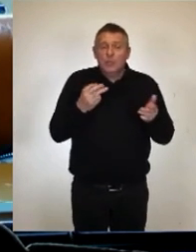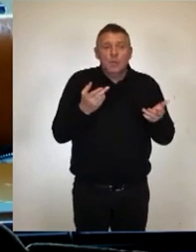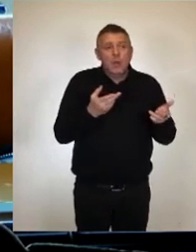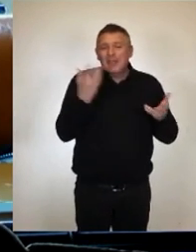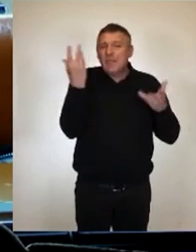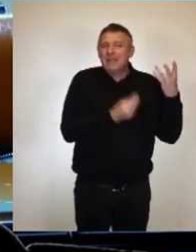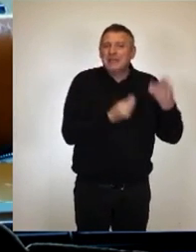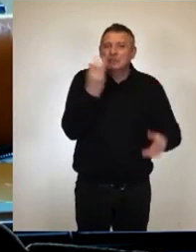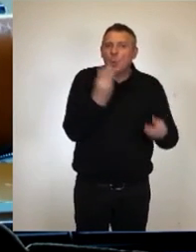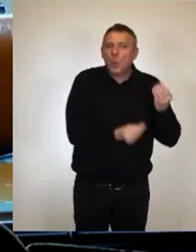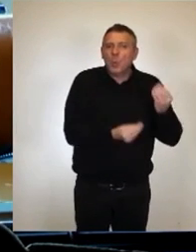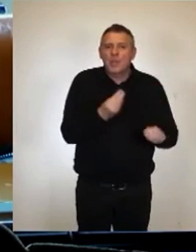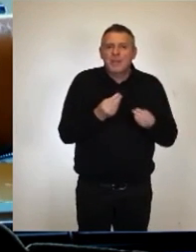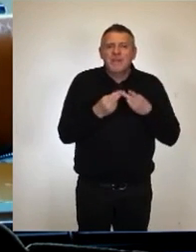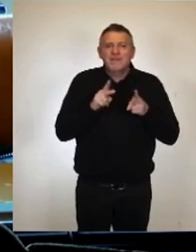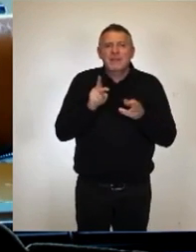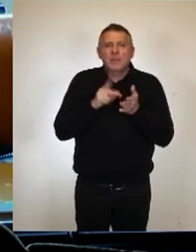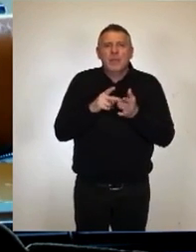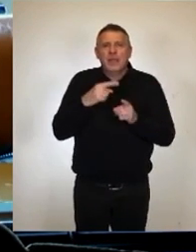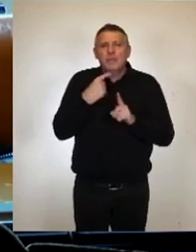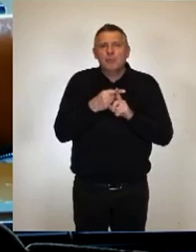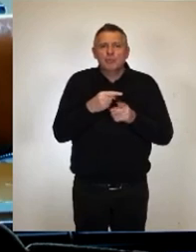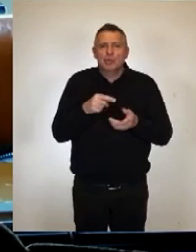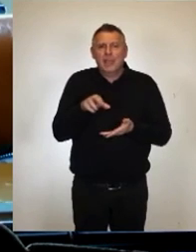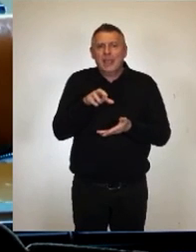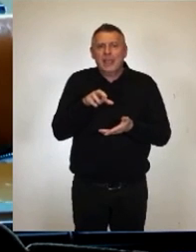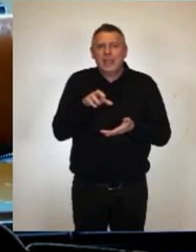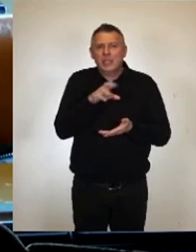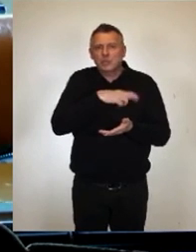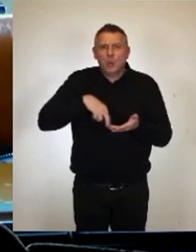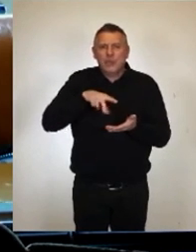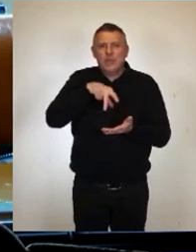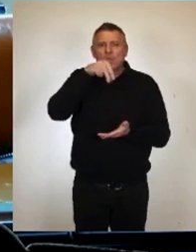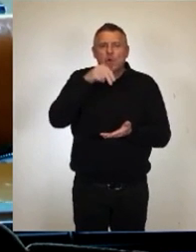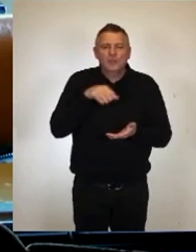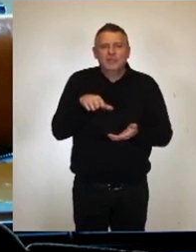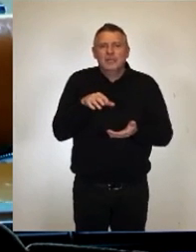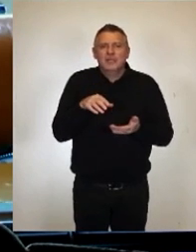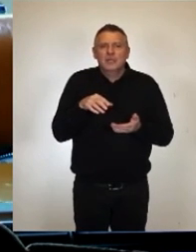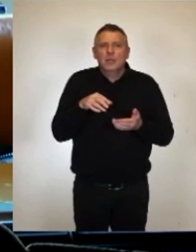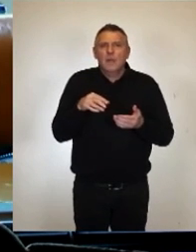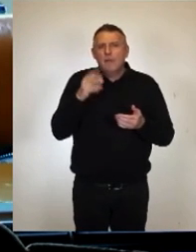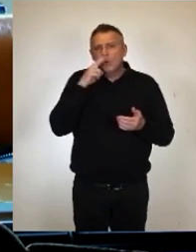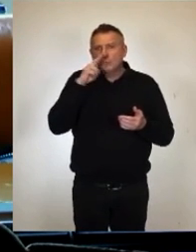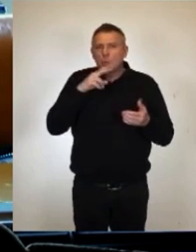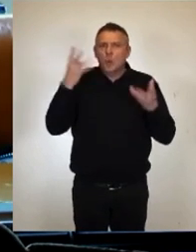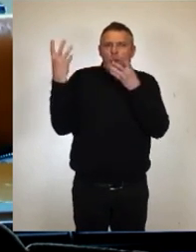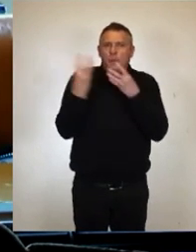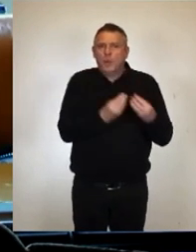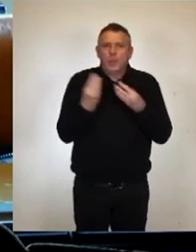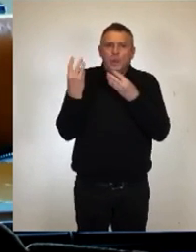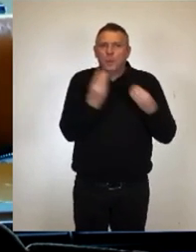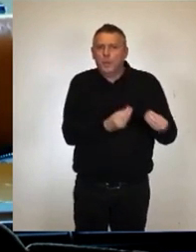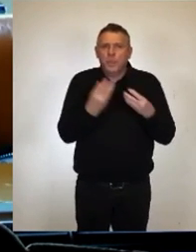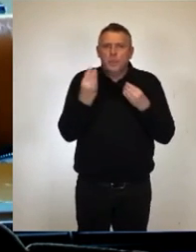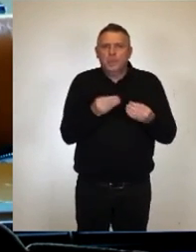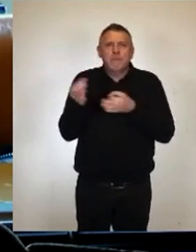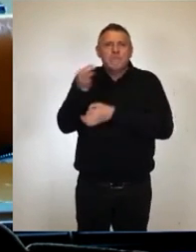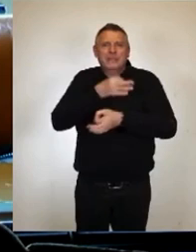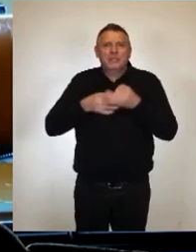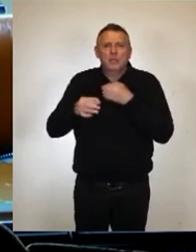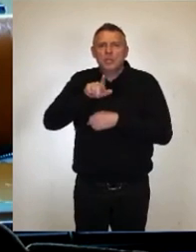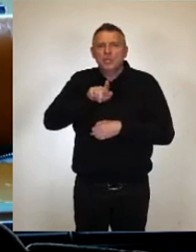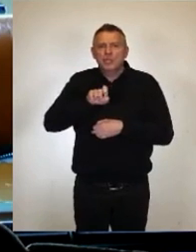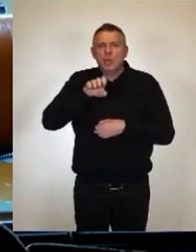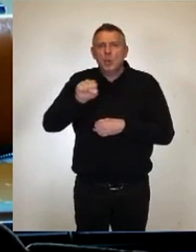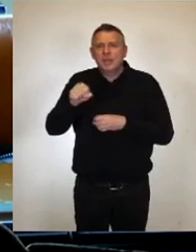fait la ville de Paris et la région Île-de-France, pour dépolluer, capter ces particules fines et ces émissions de GES, notamment